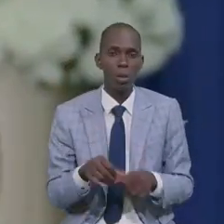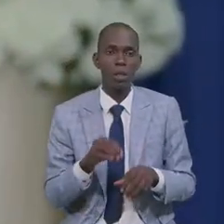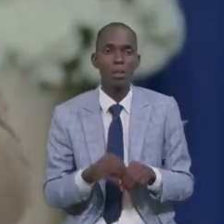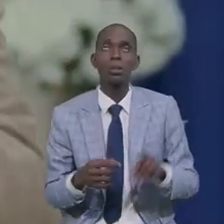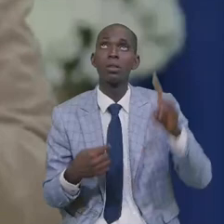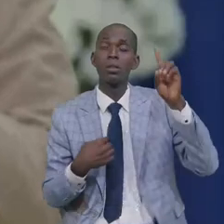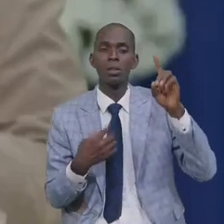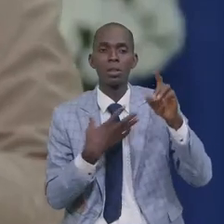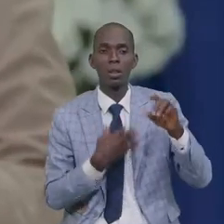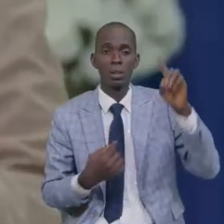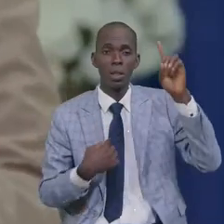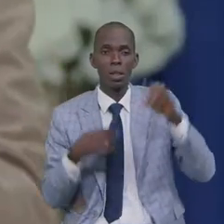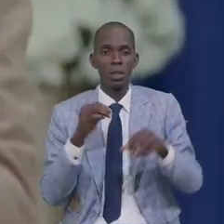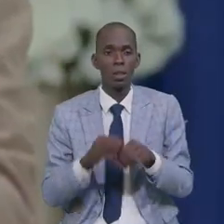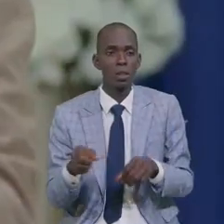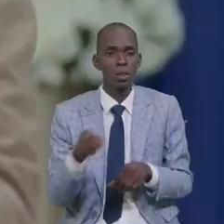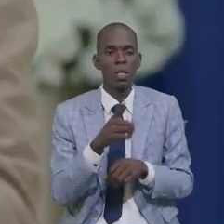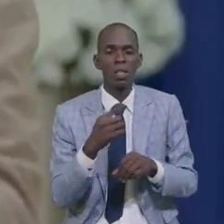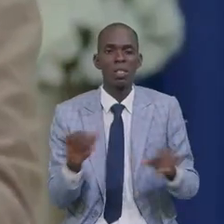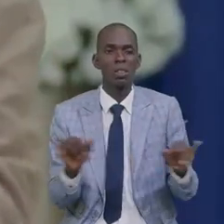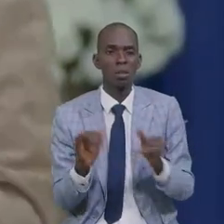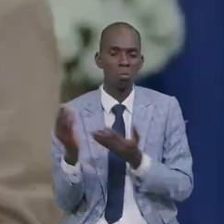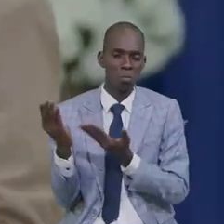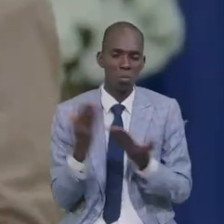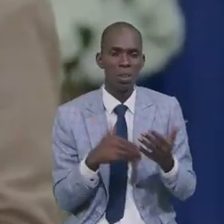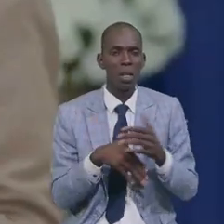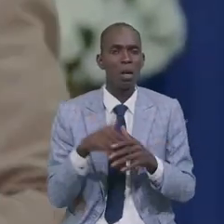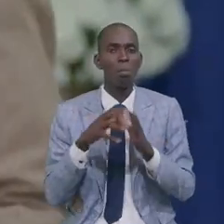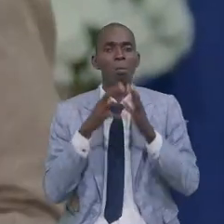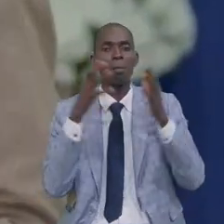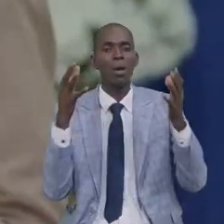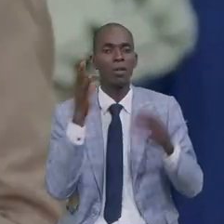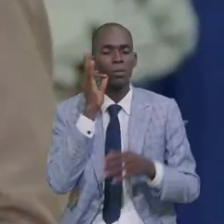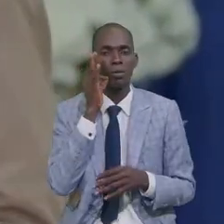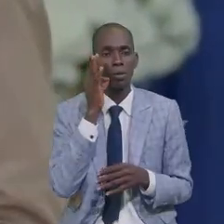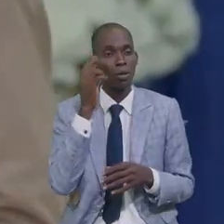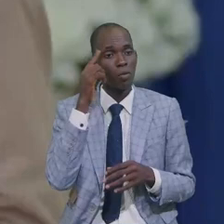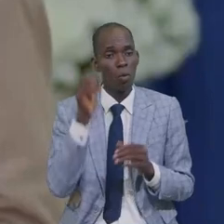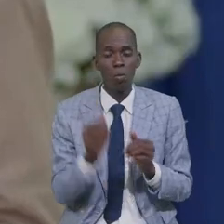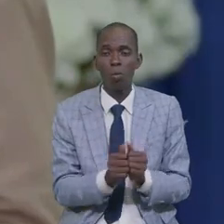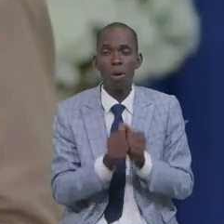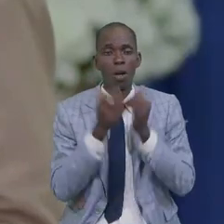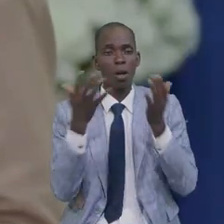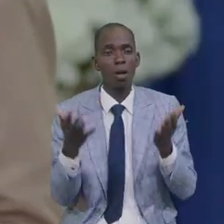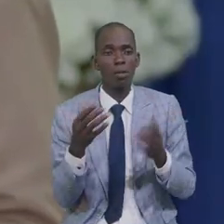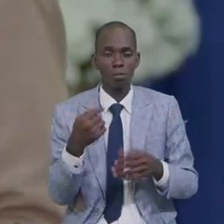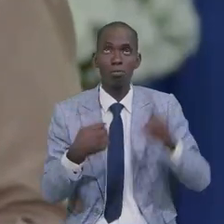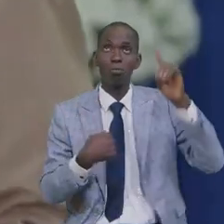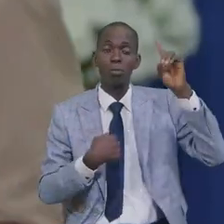demeure en moi et en qui je demeure porte beaucoup de fruits, car sans moi,